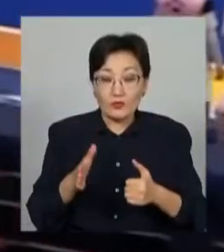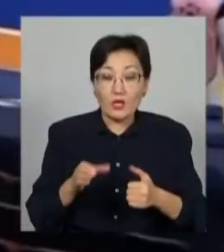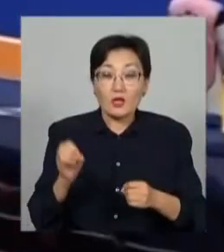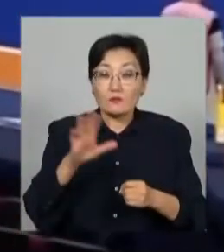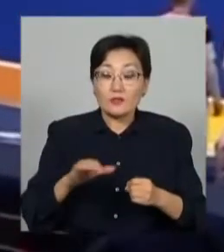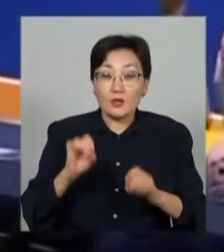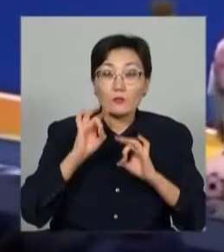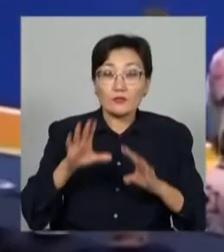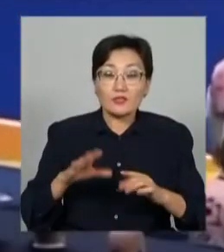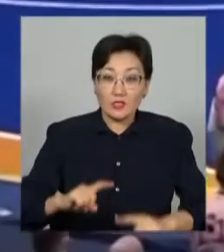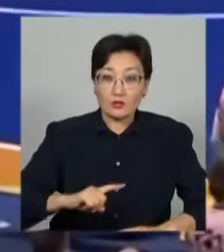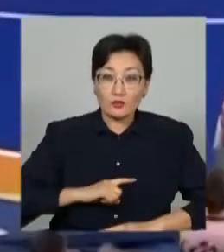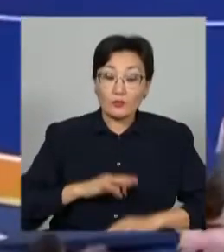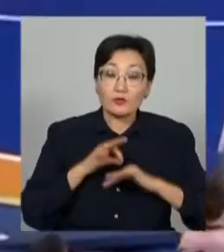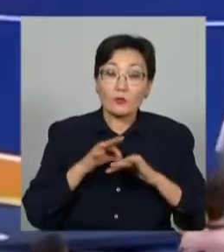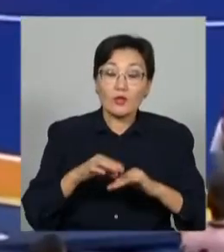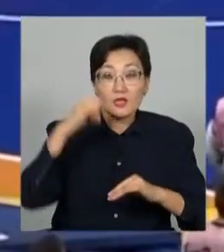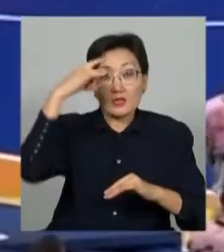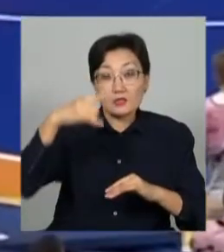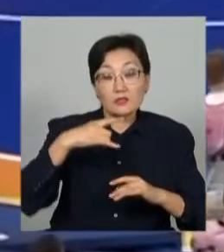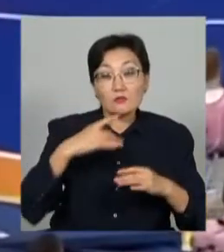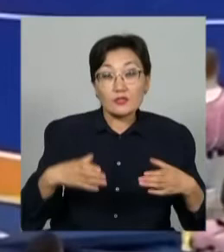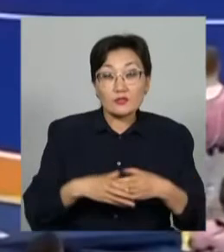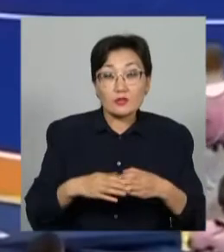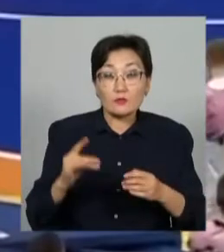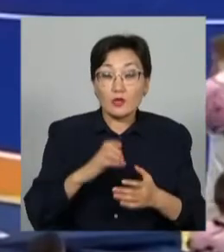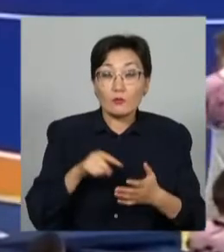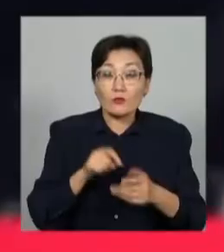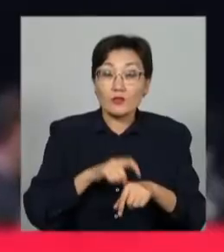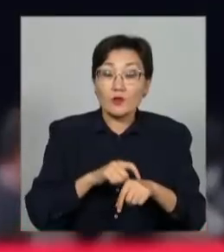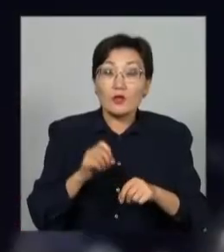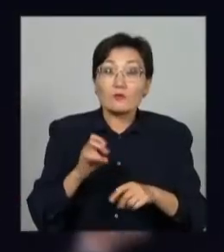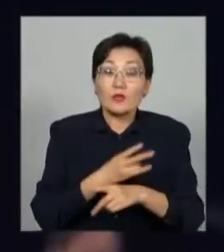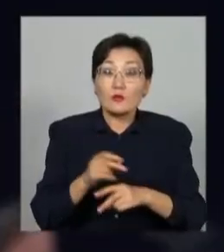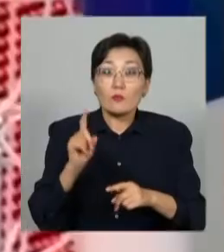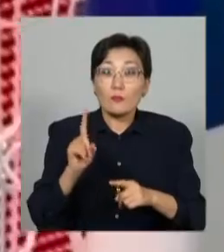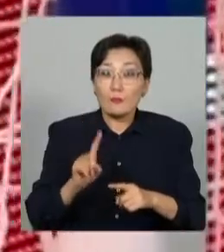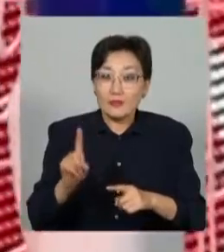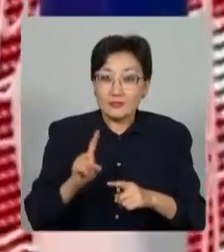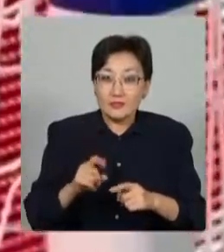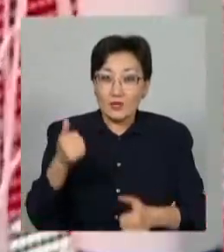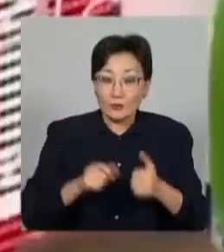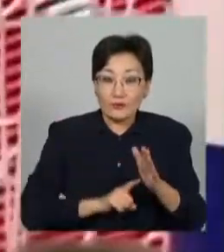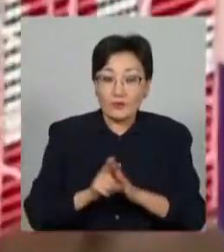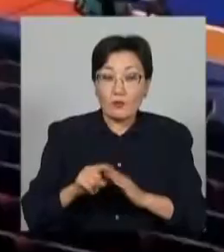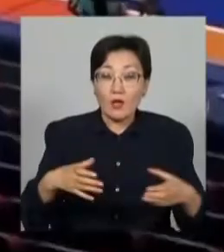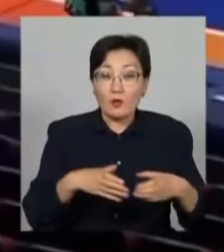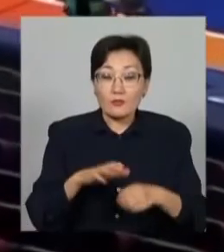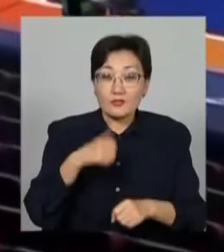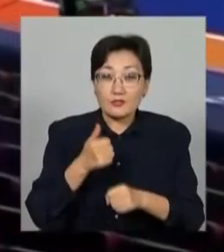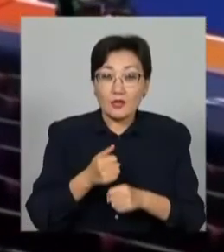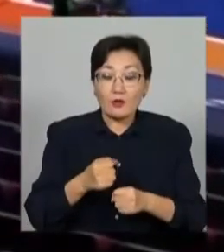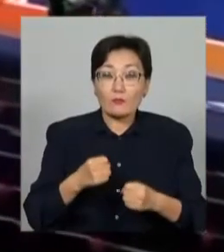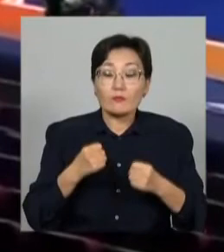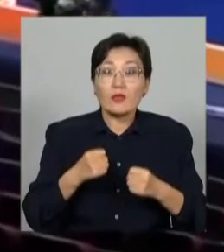Еуропа чемпионатының ширек финалына жолдама алған отандастарымыз елорда уақытымен түнгі 1-де паркетке шығады. Бұл жолы команданың басты